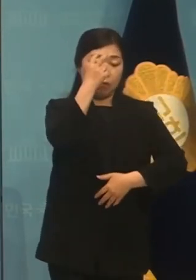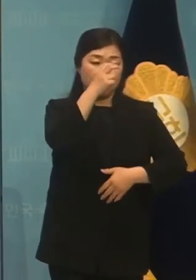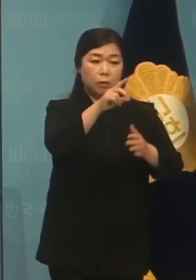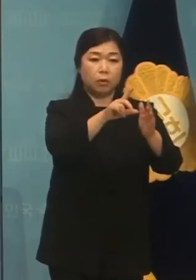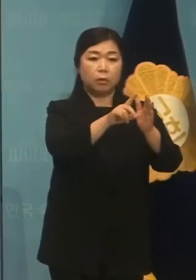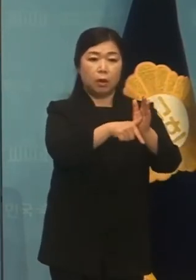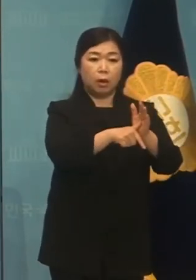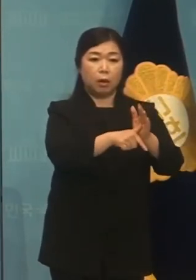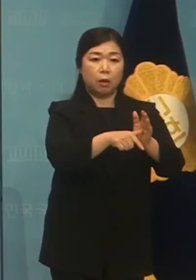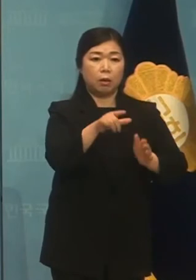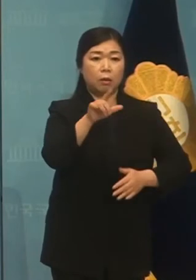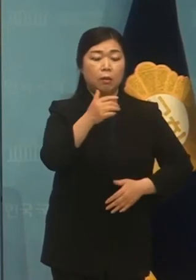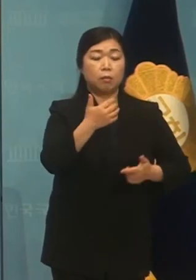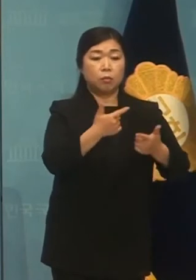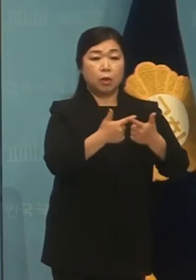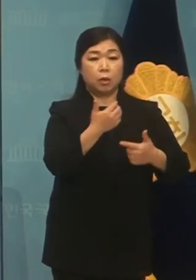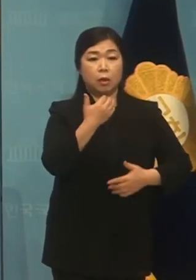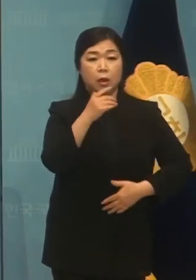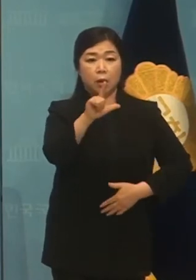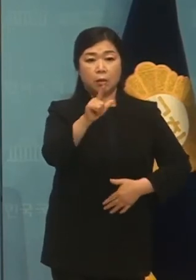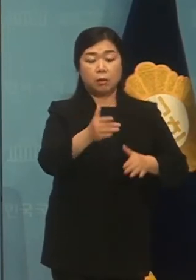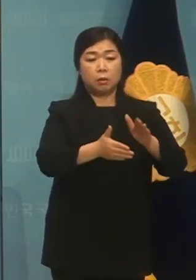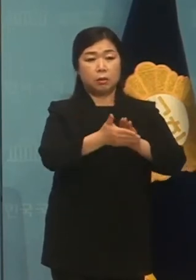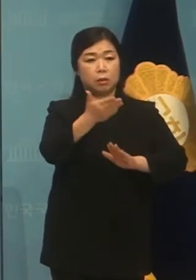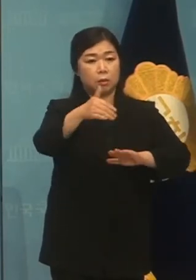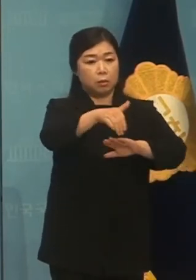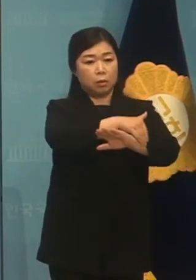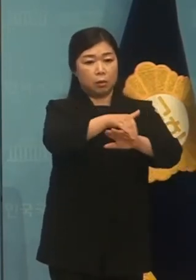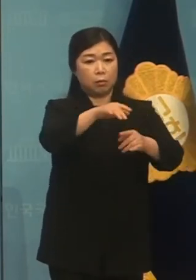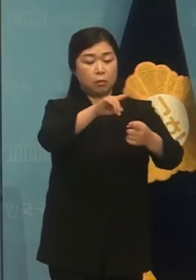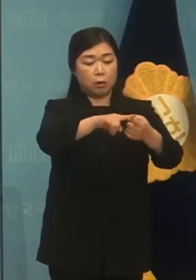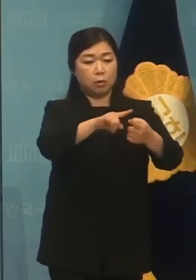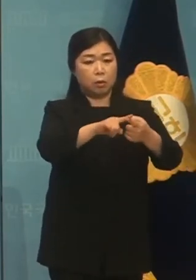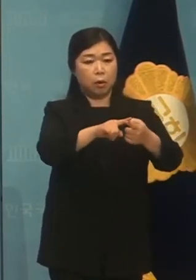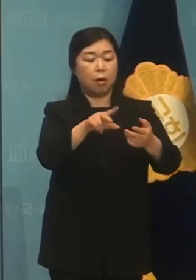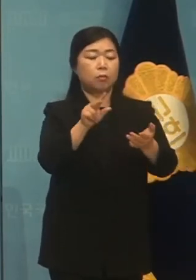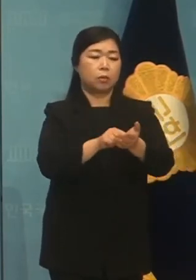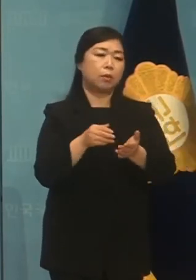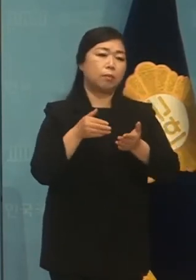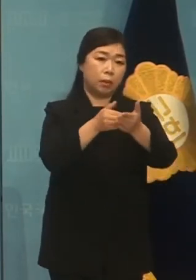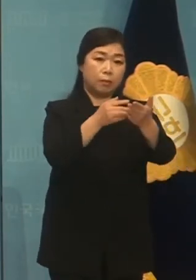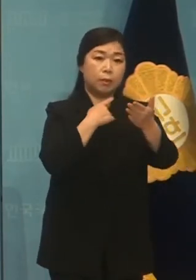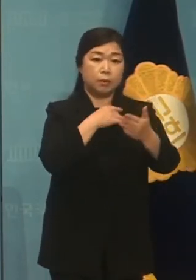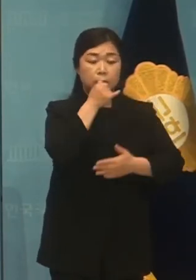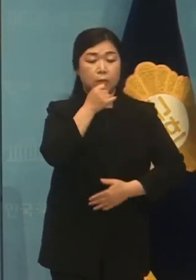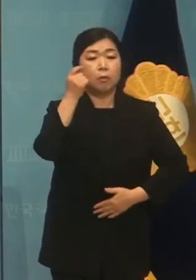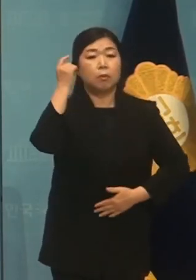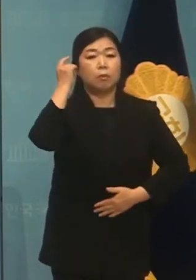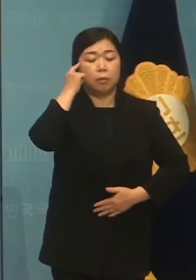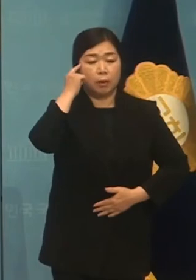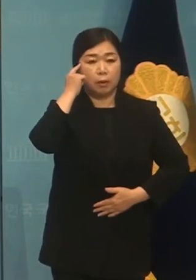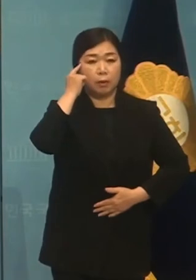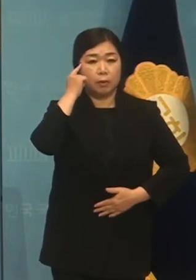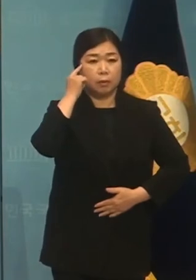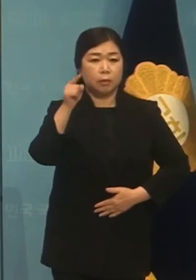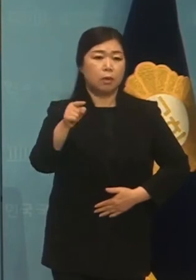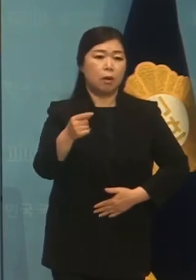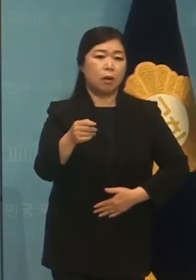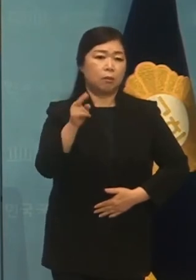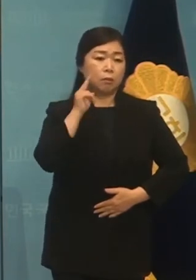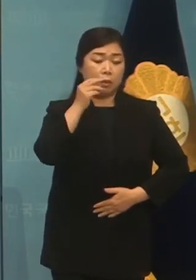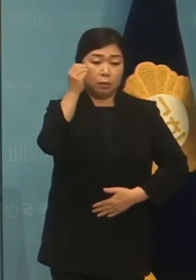국감에서 LCT 게이트에 대해서 다시 한번 문제 제기를 했던 적이 있습니다. 왜 그렇게 엄청난